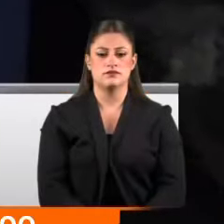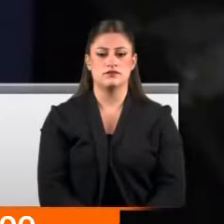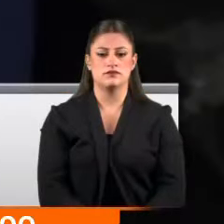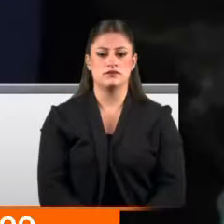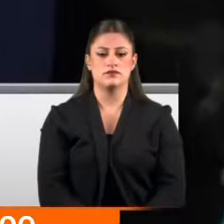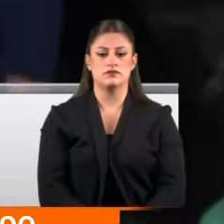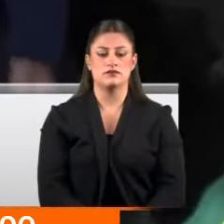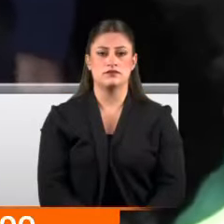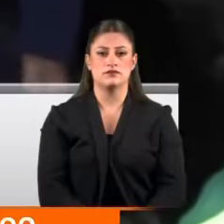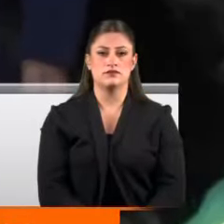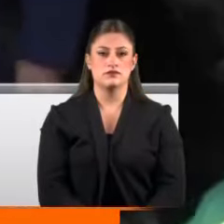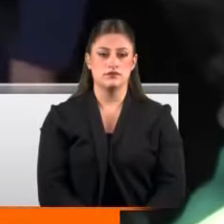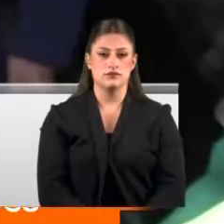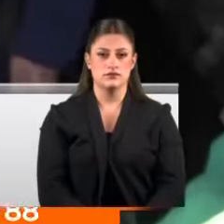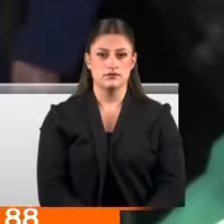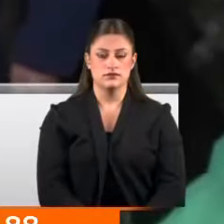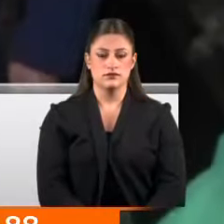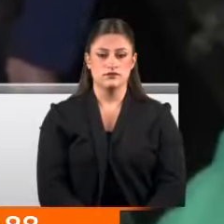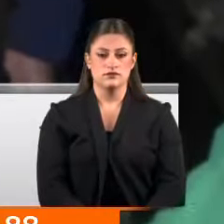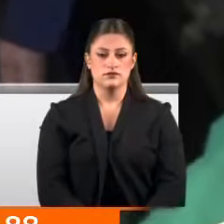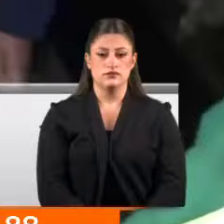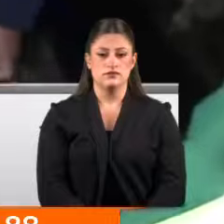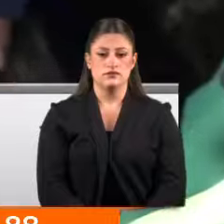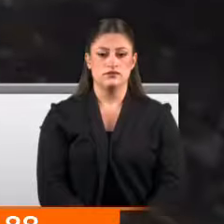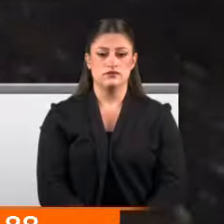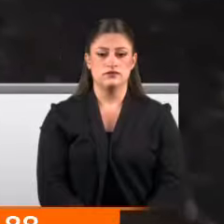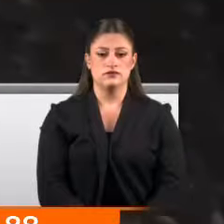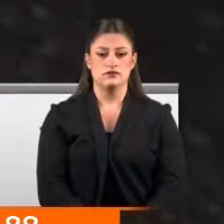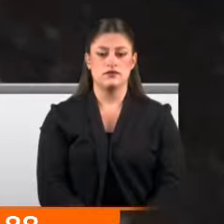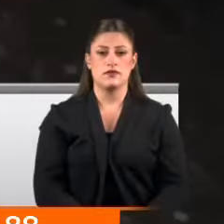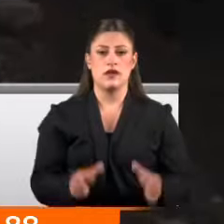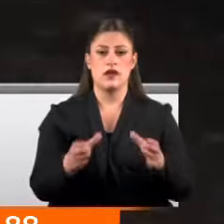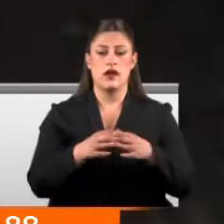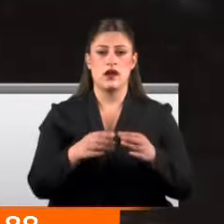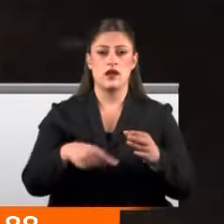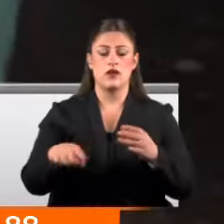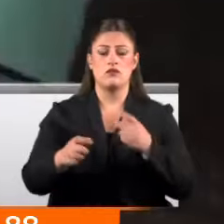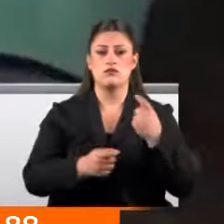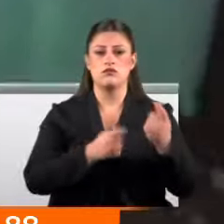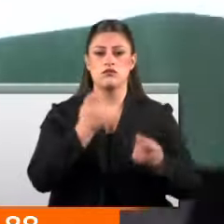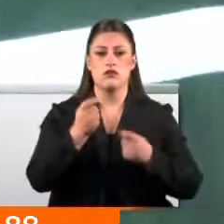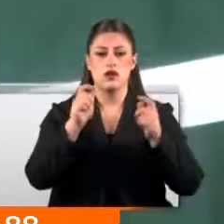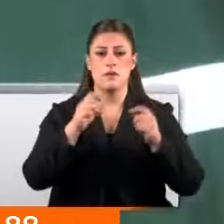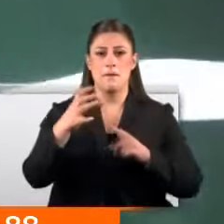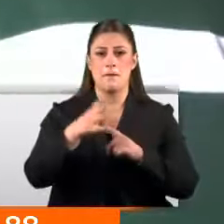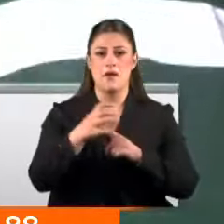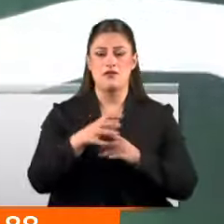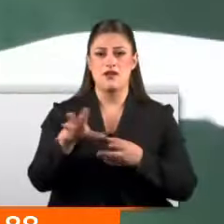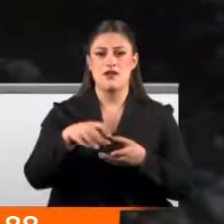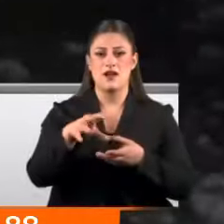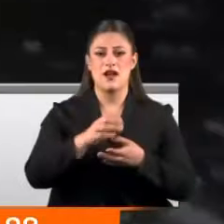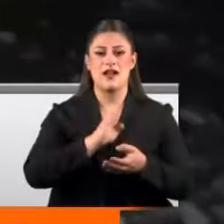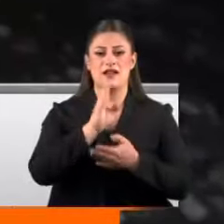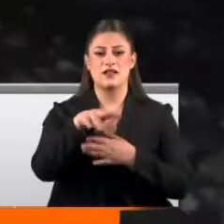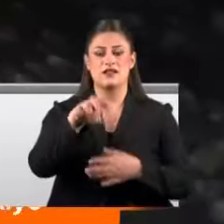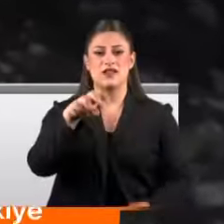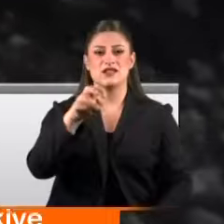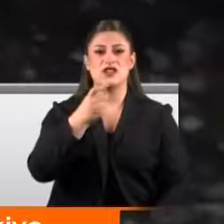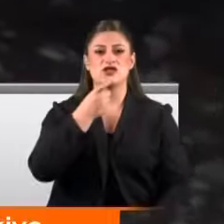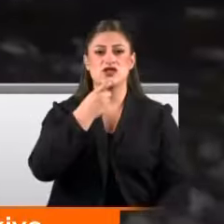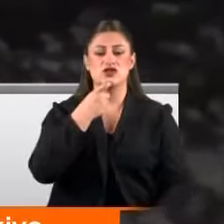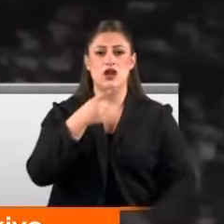bir de 3 metre 5 metre ağırlığı geçmeyelim. Evet. Düşmüş olabilir. Ekipler seferber oldu. Mantar toplamaya çıkan 80 yaşındaki Halil